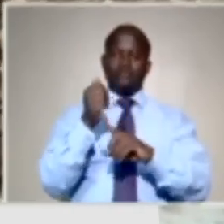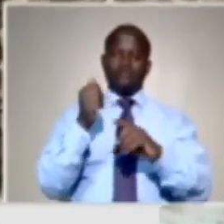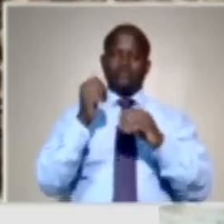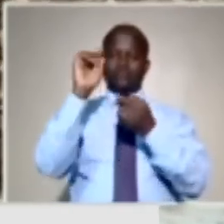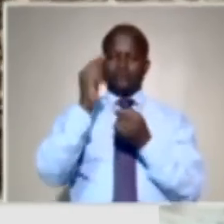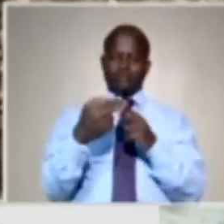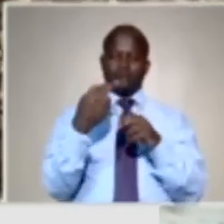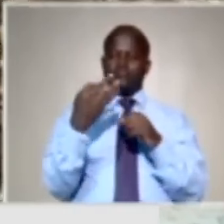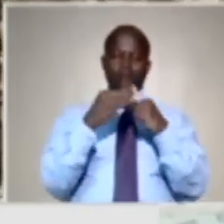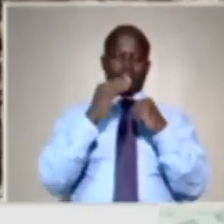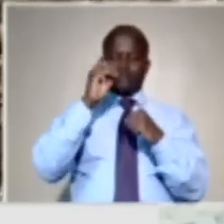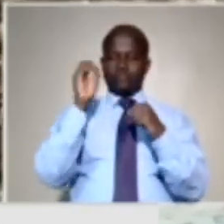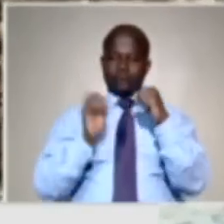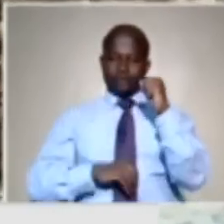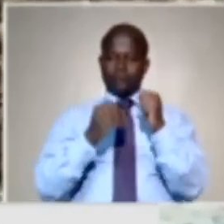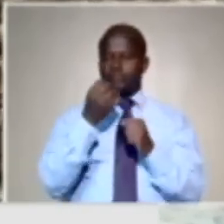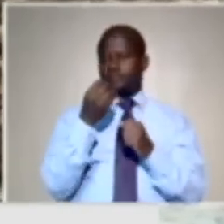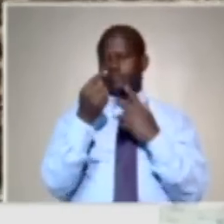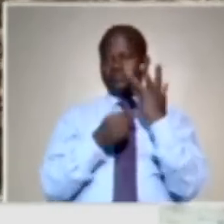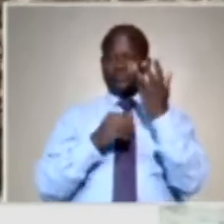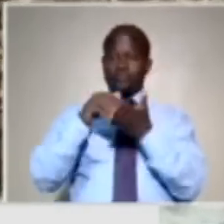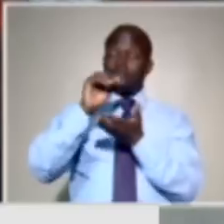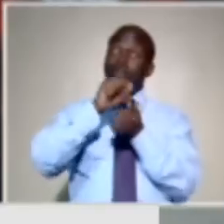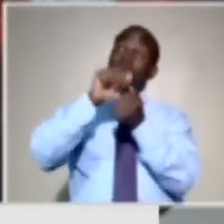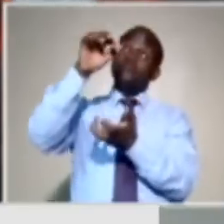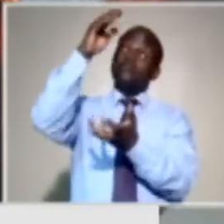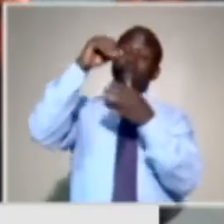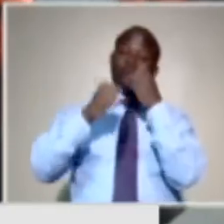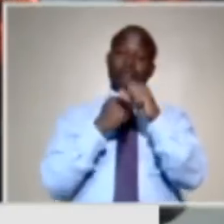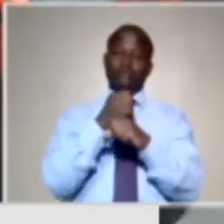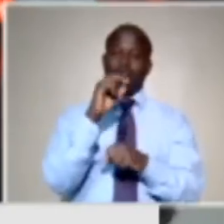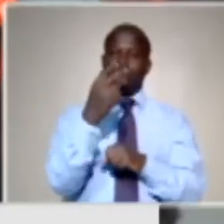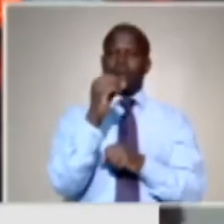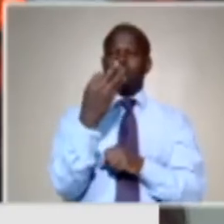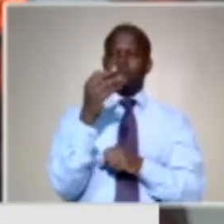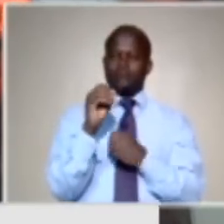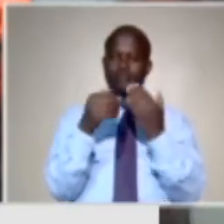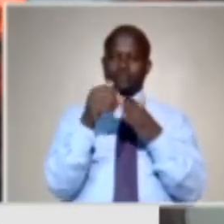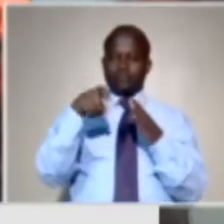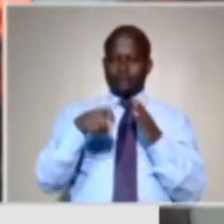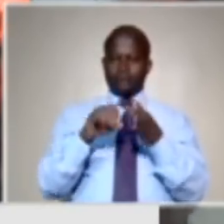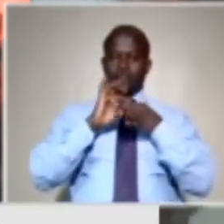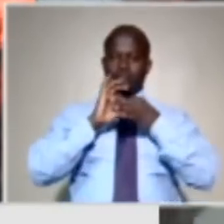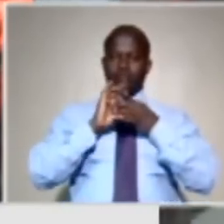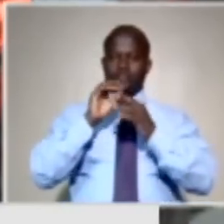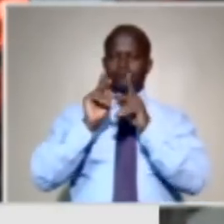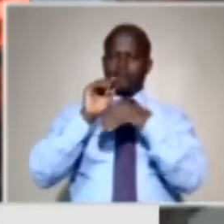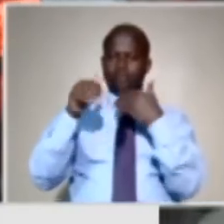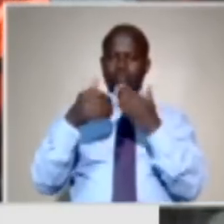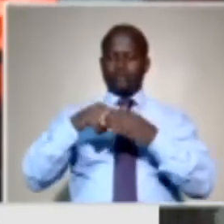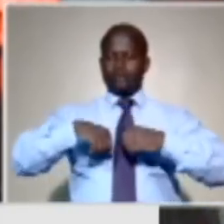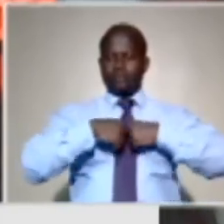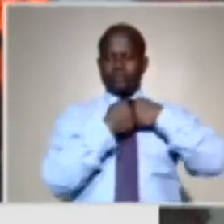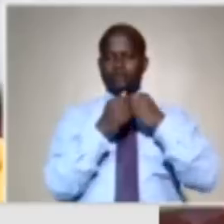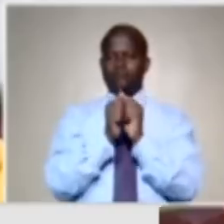cya 38% cy'ibyuka u Rwanda rwohereza mu kirere mu mwaka wa 2030, hakenewe ubufatanye bwa buri wese mu guhangana